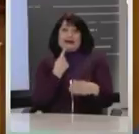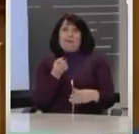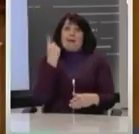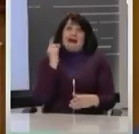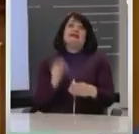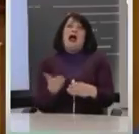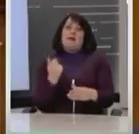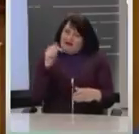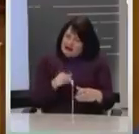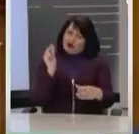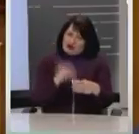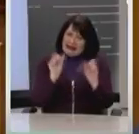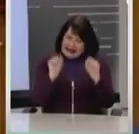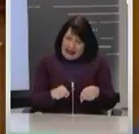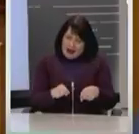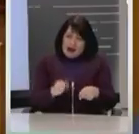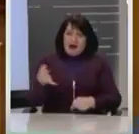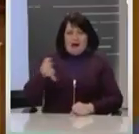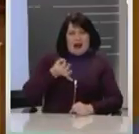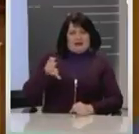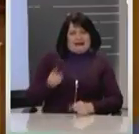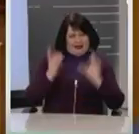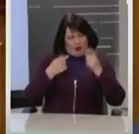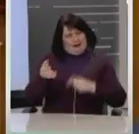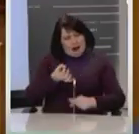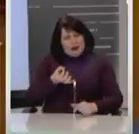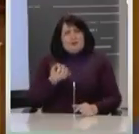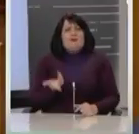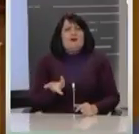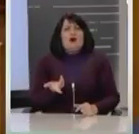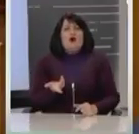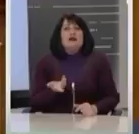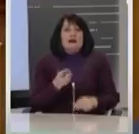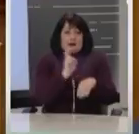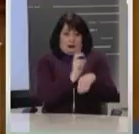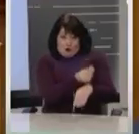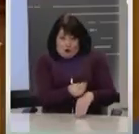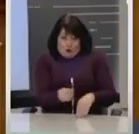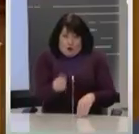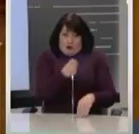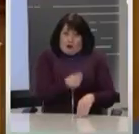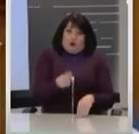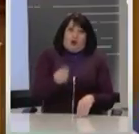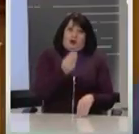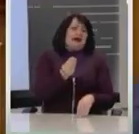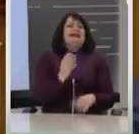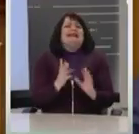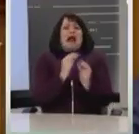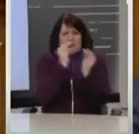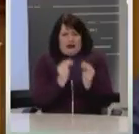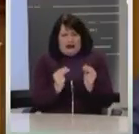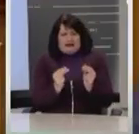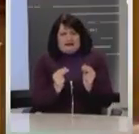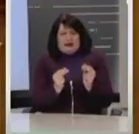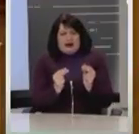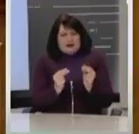πέρυσι, αλλά μας λέτε ότι η υπεραπόδοση δεν είναι αποτέλεσμα,